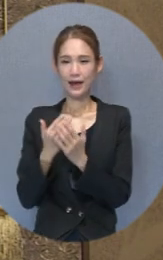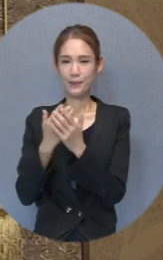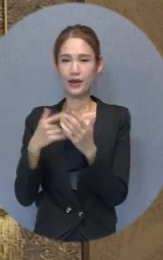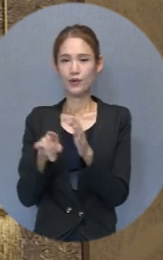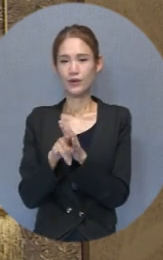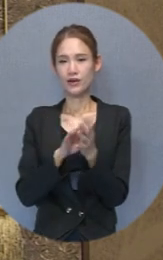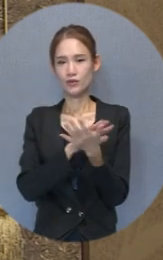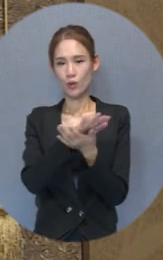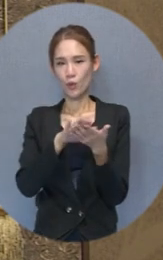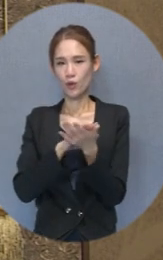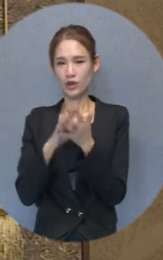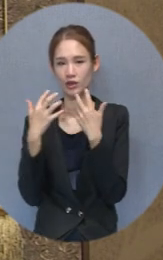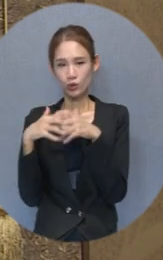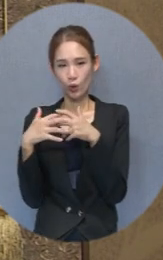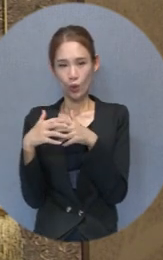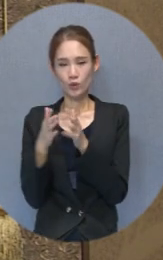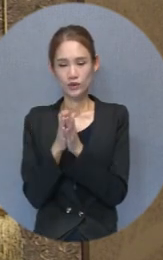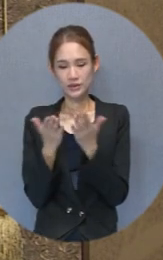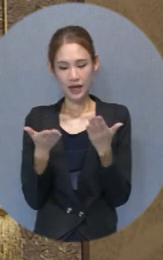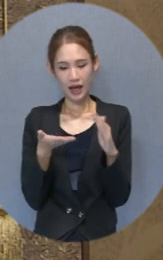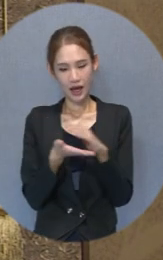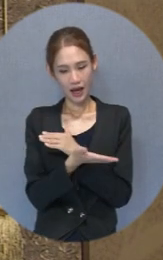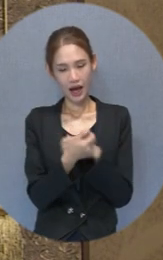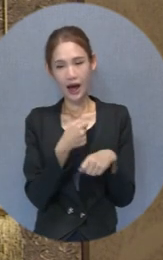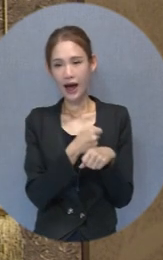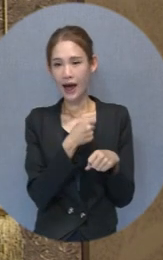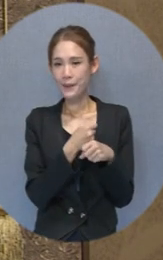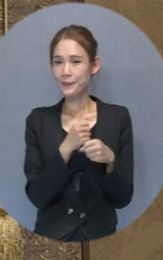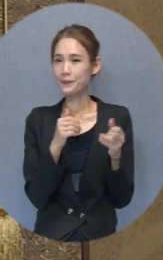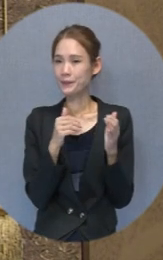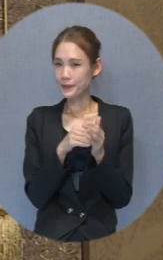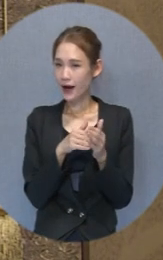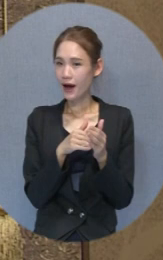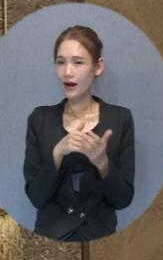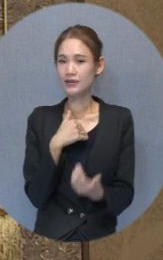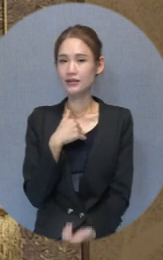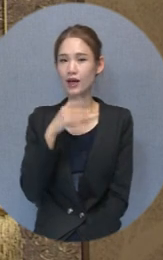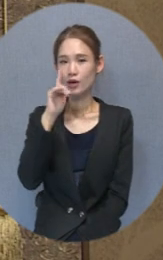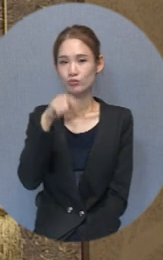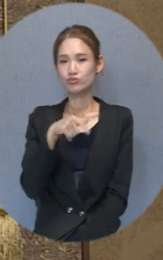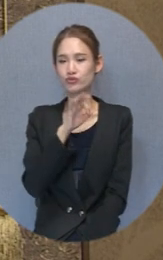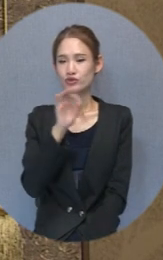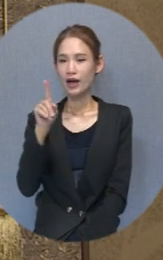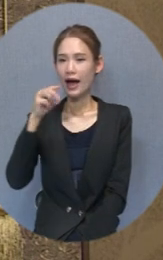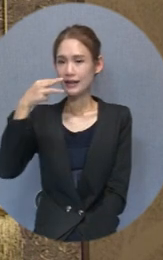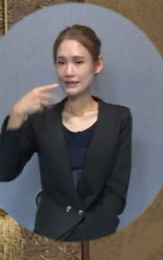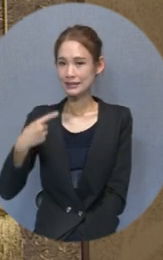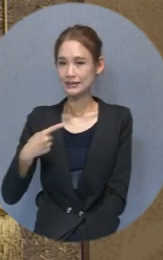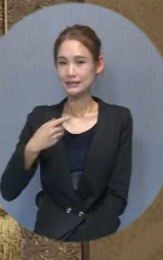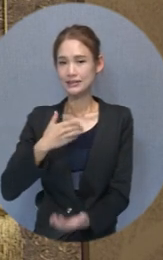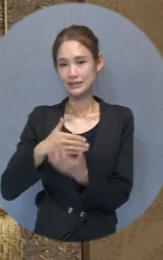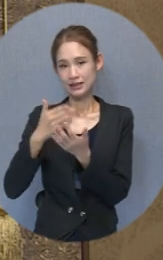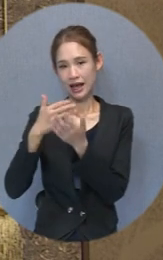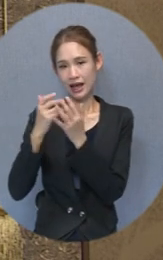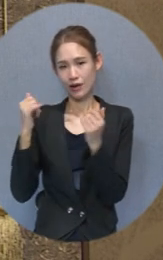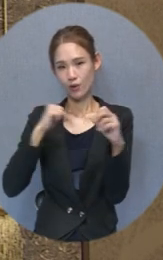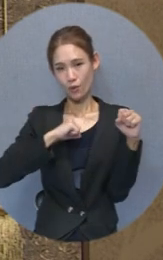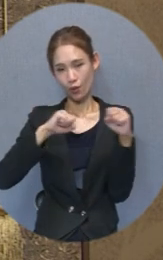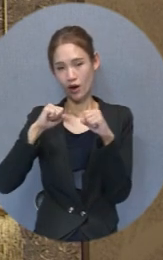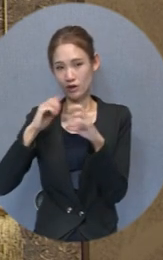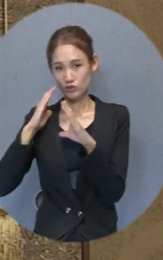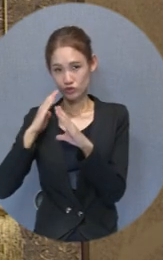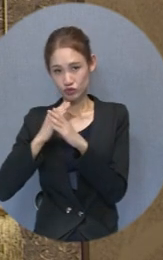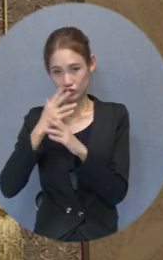개발을 했었거든요. 네. 그러다가 제가 북아트 작가로도 활동을 하고 있을 쯤에 네.